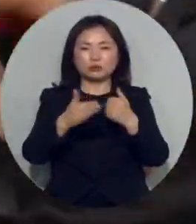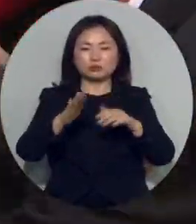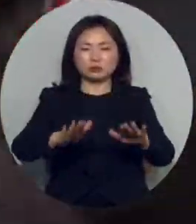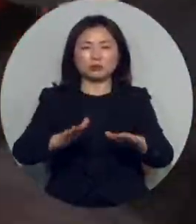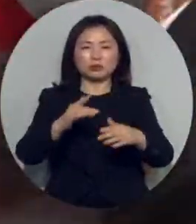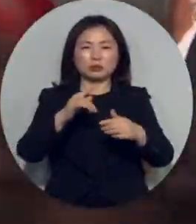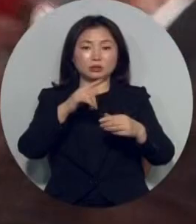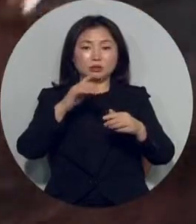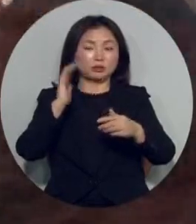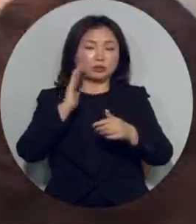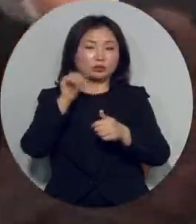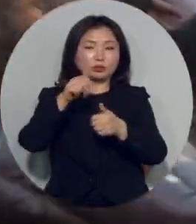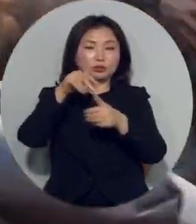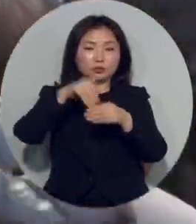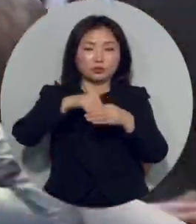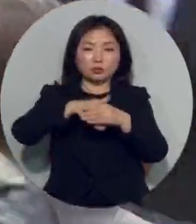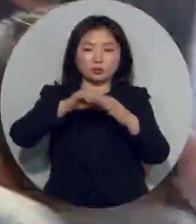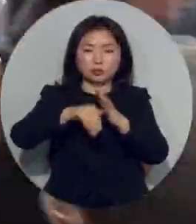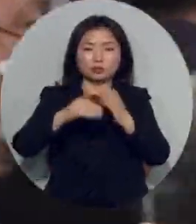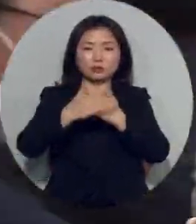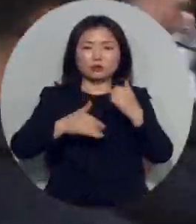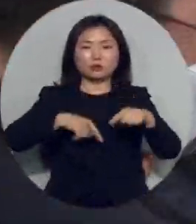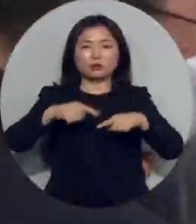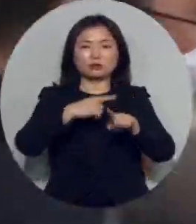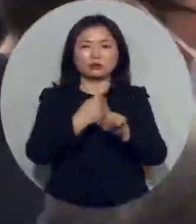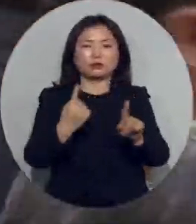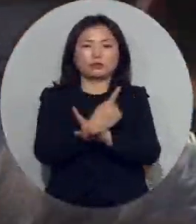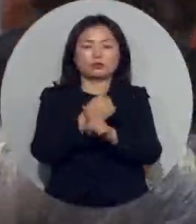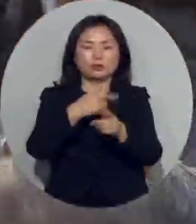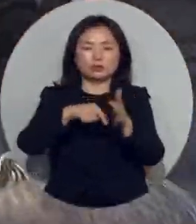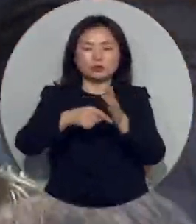이번 대선에도 대구 시민들이 정권 교체를 위해